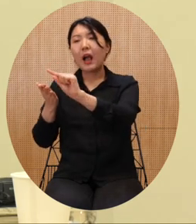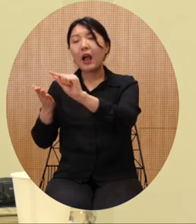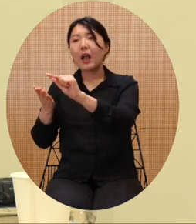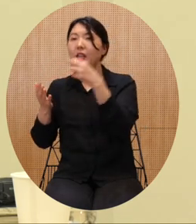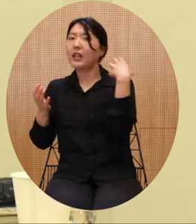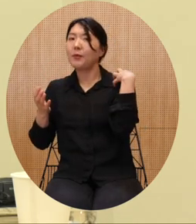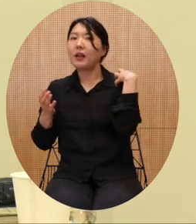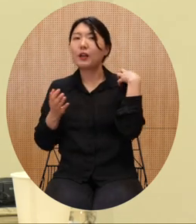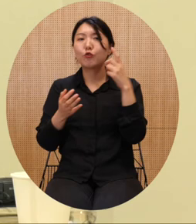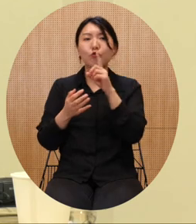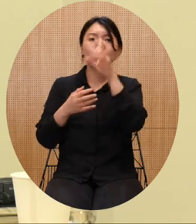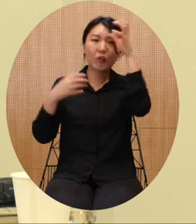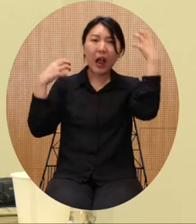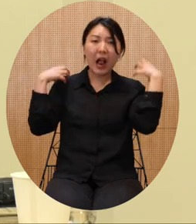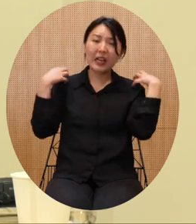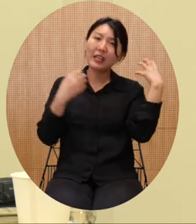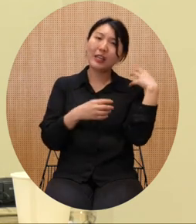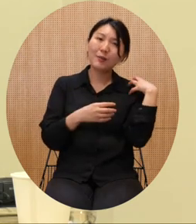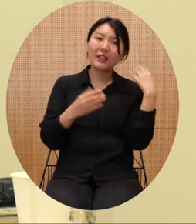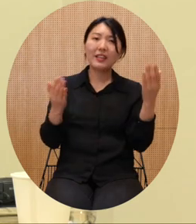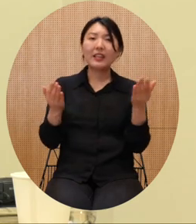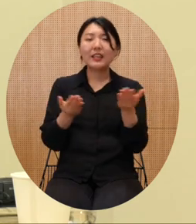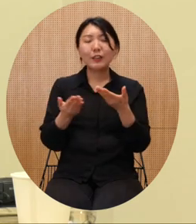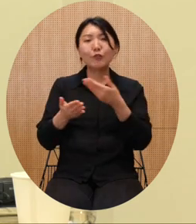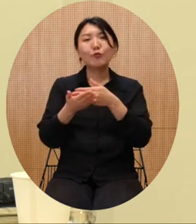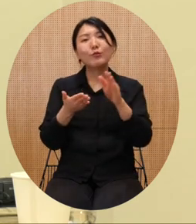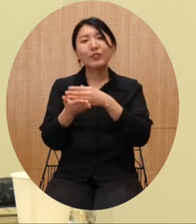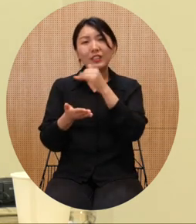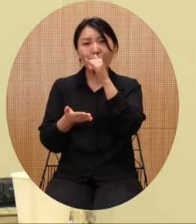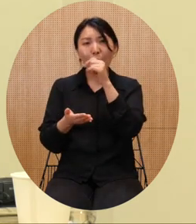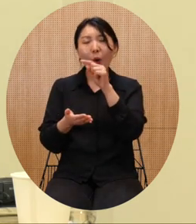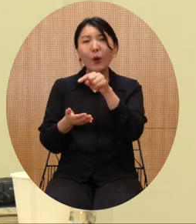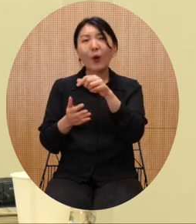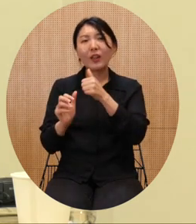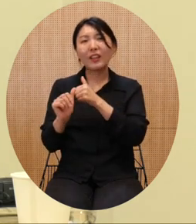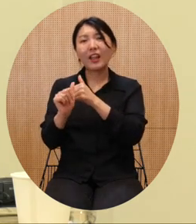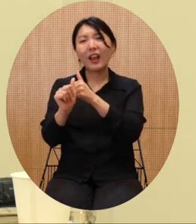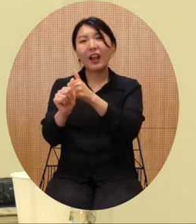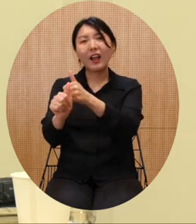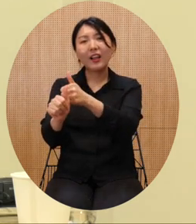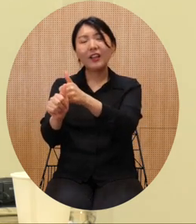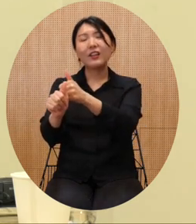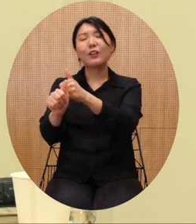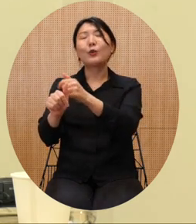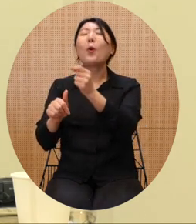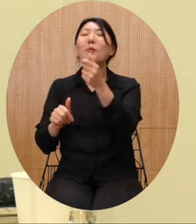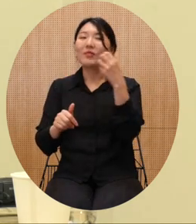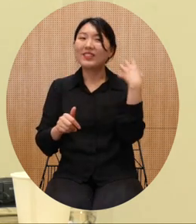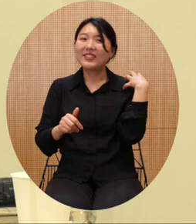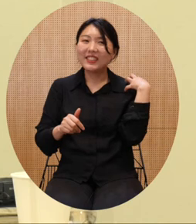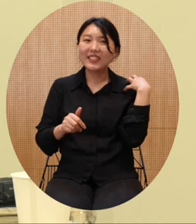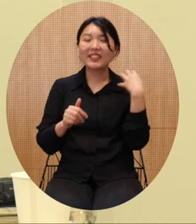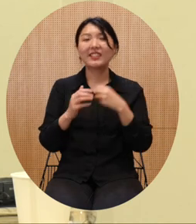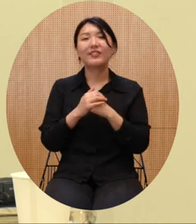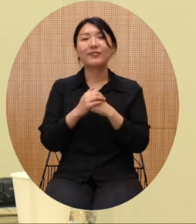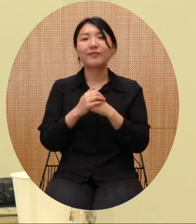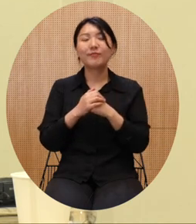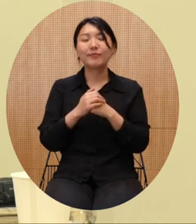있어서 사실 이걸 다 따라가기에는 참새가 황새 따라가다 타령이 찢어질 것 같은 느낌을 가지고 있습니다.